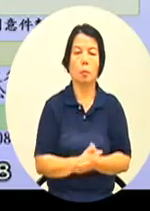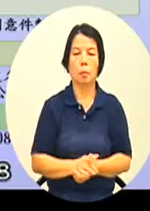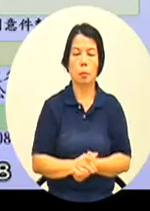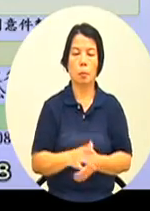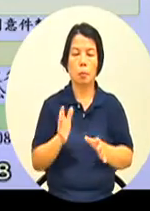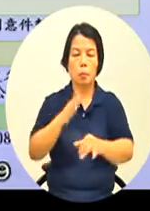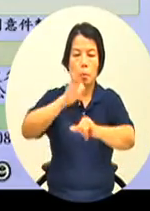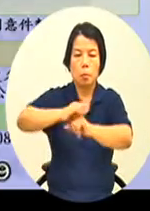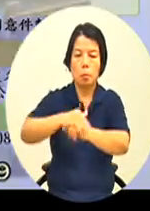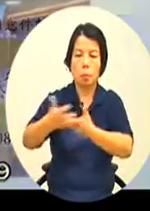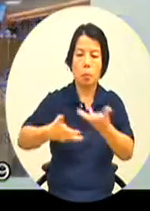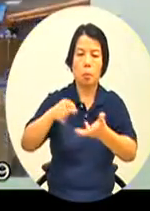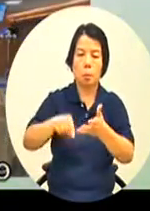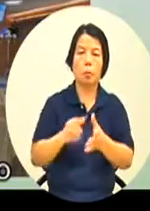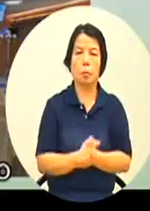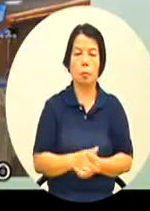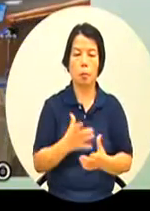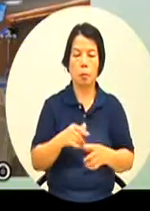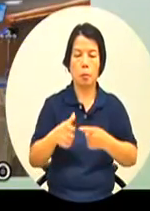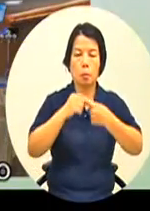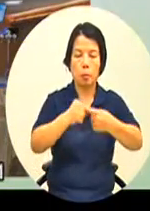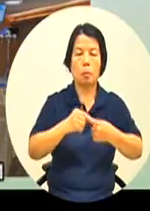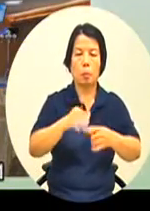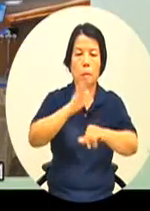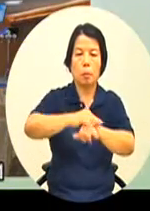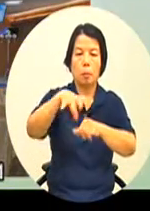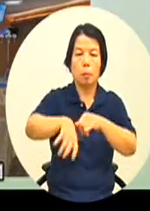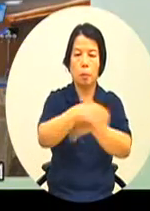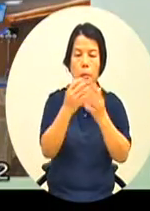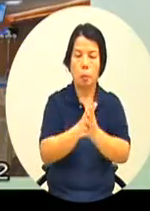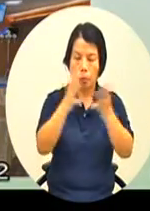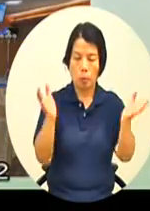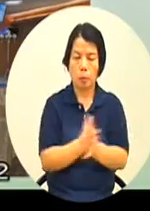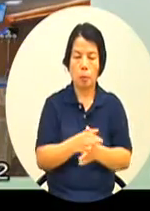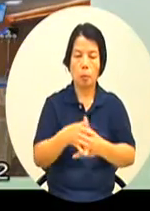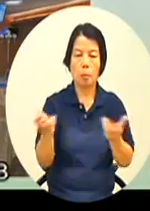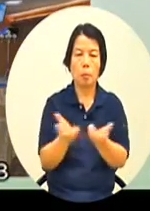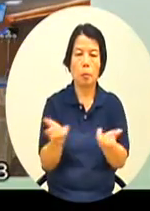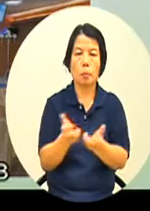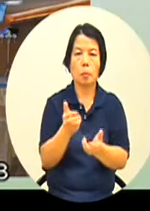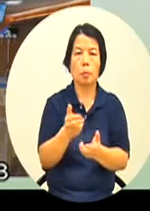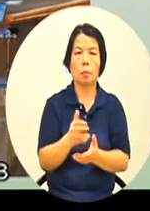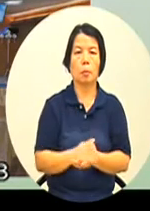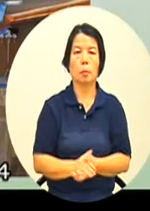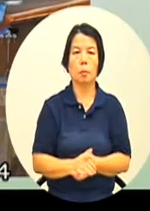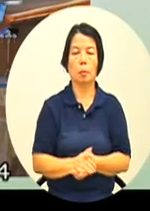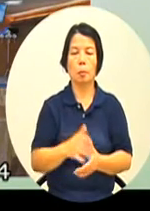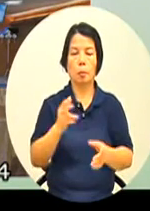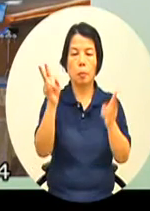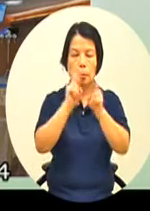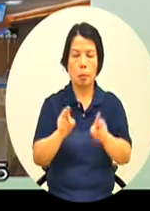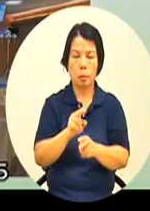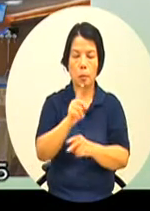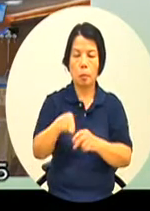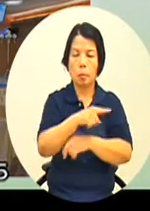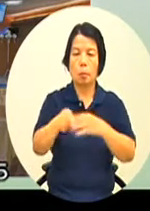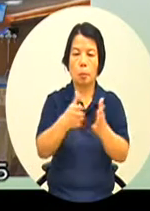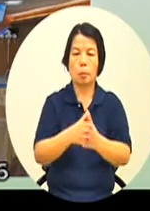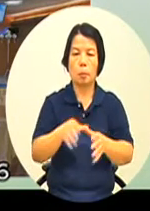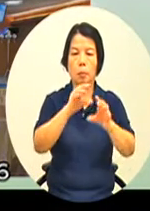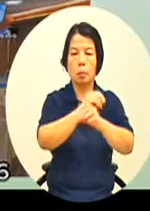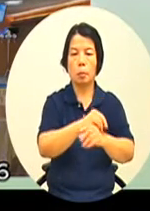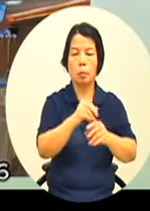殡葬业务的部分，我们在第一殡仪馆我们已经全面建置的我们的电子挽联。那我们